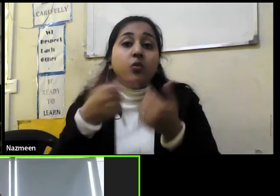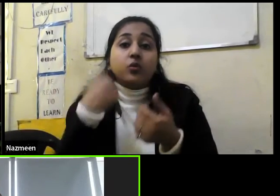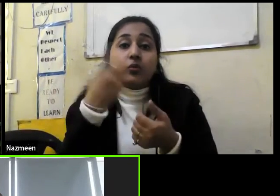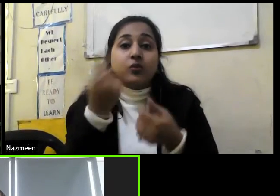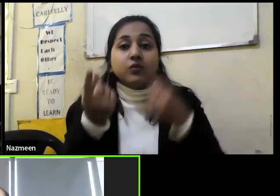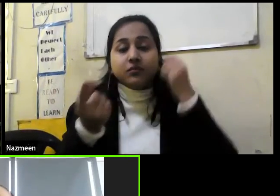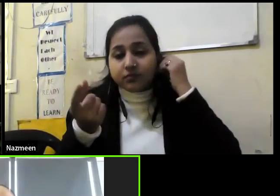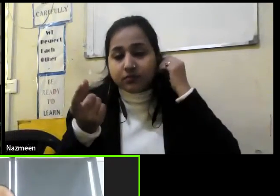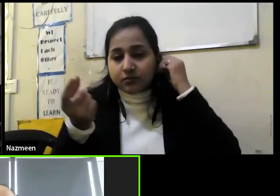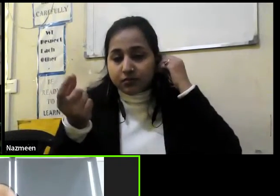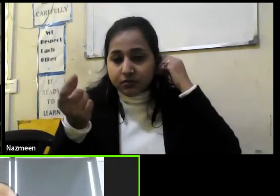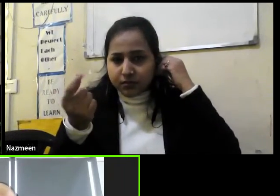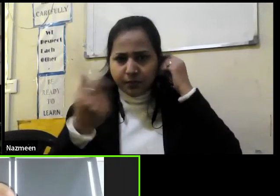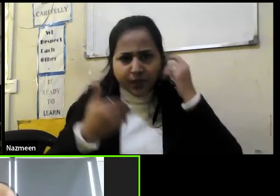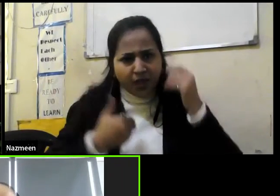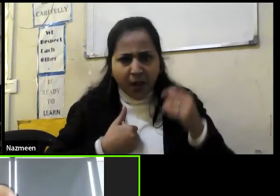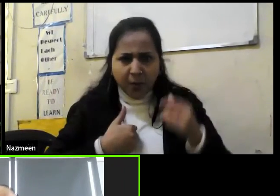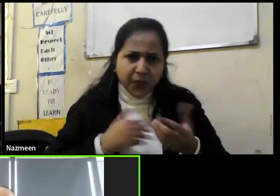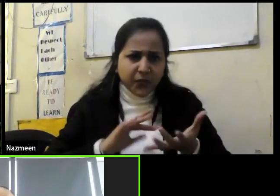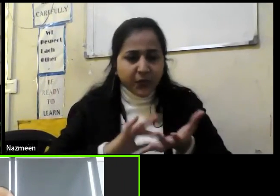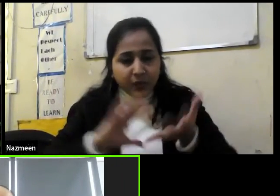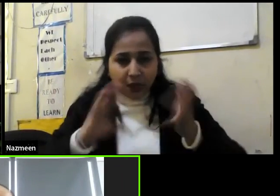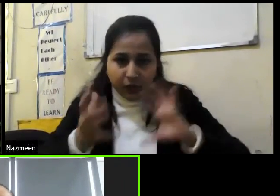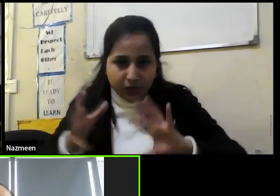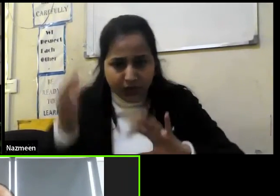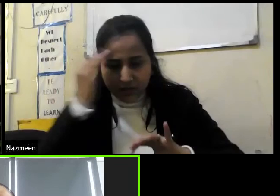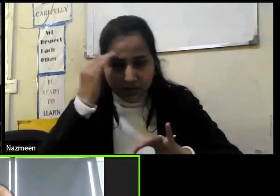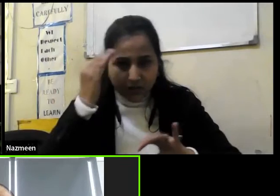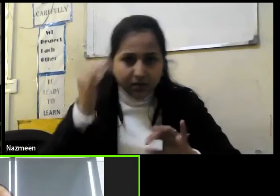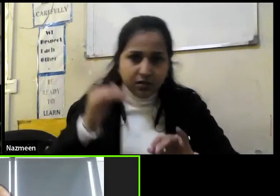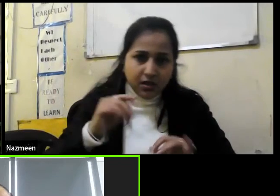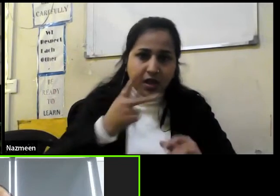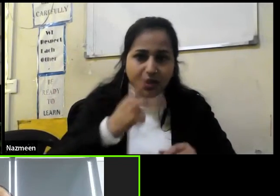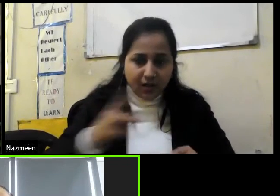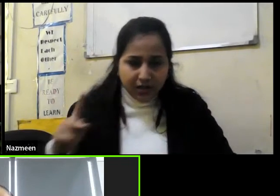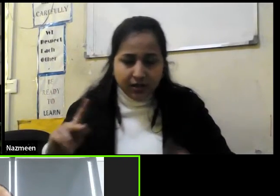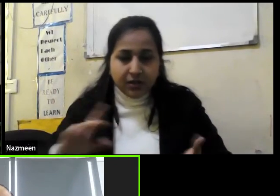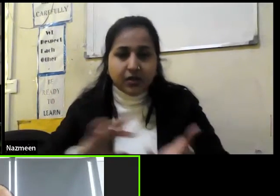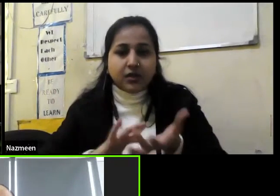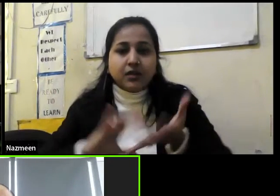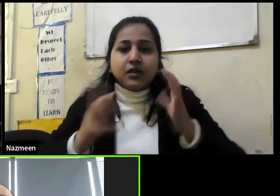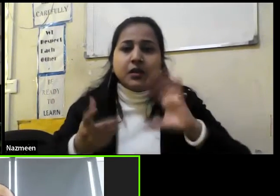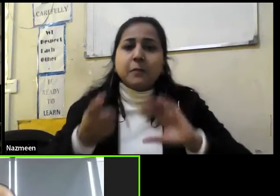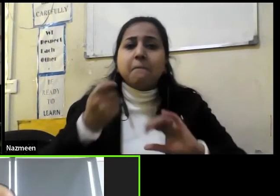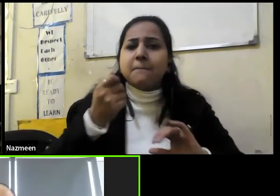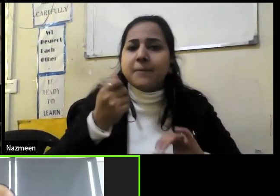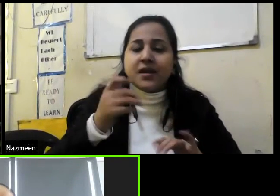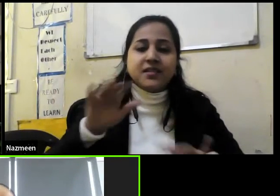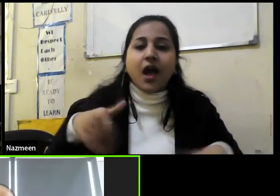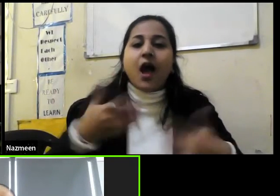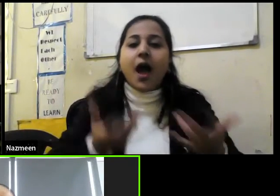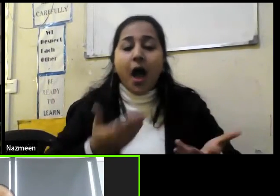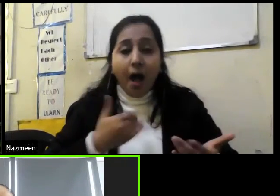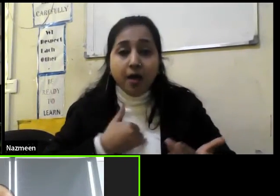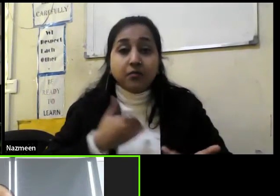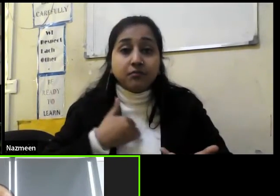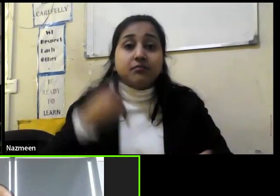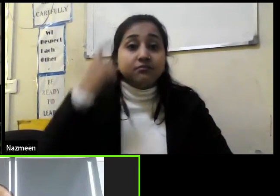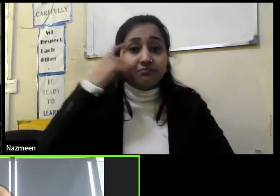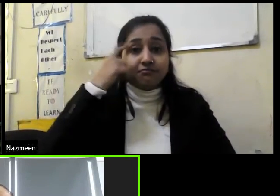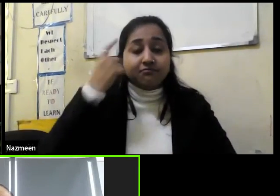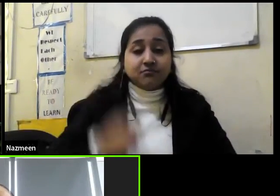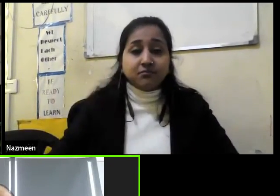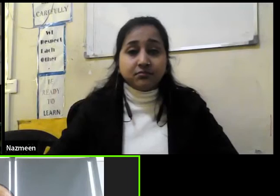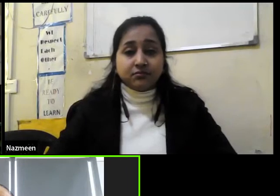ऐसे है कि हम तो काफी टेक्नोलॉजी है, हमारे पास भी पेटेंटेड टेक्नोलॉजी है, लेकिन उसका प्राइसिंग क्या करना है हमारे ऊपर है